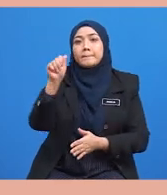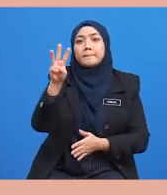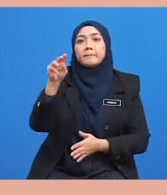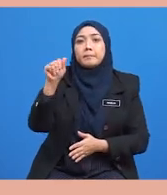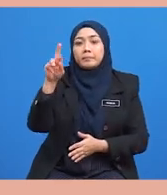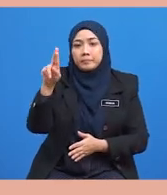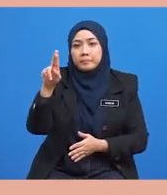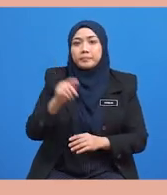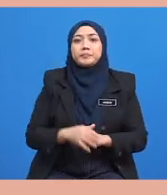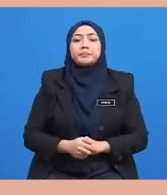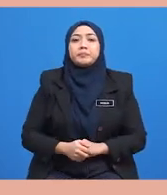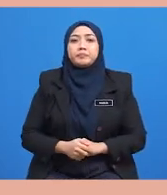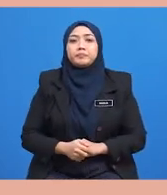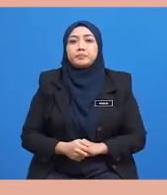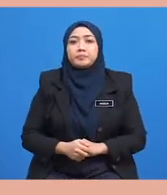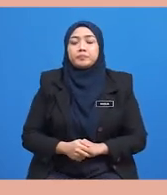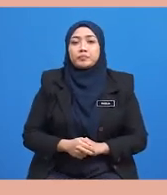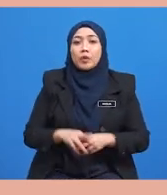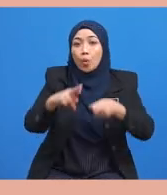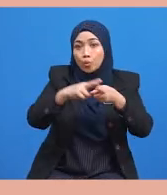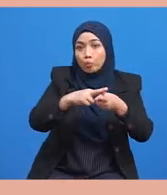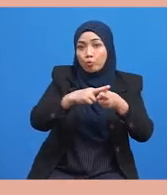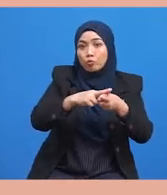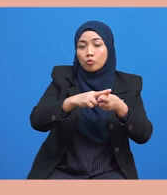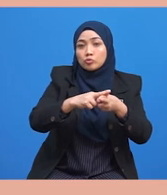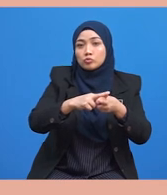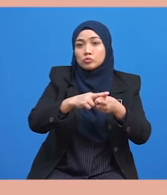rumus bagi variance dan sisihan piawai di paparan.